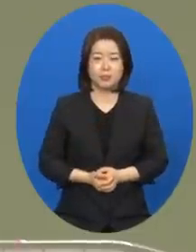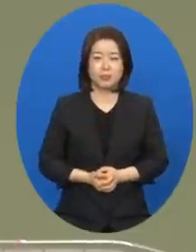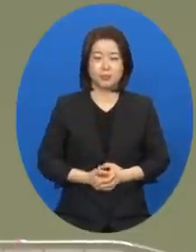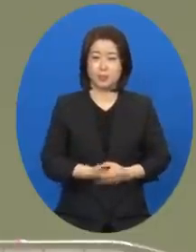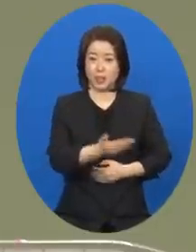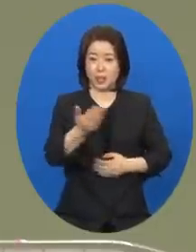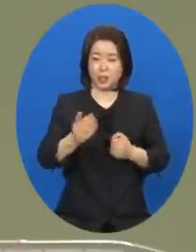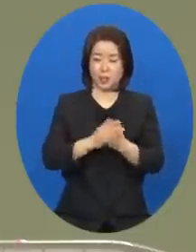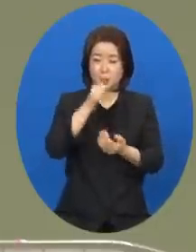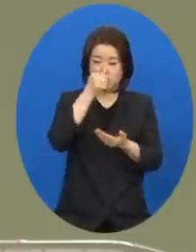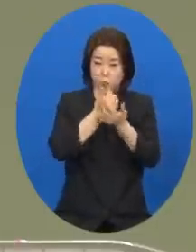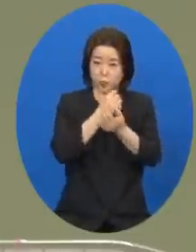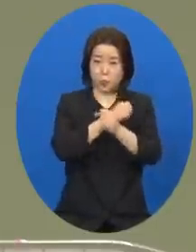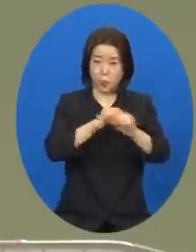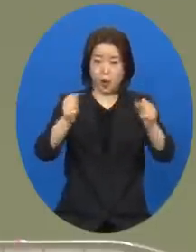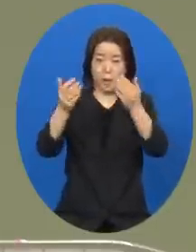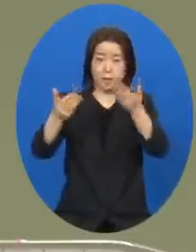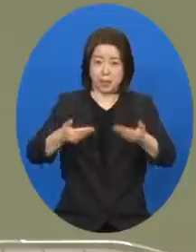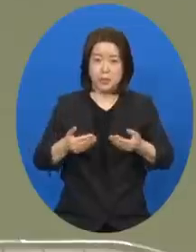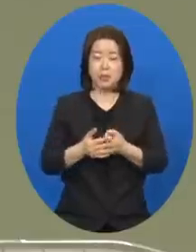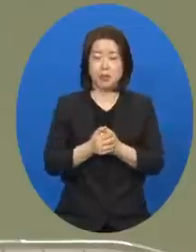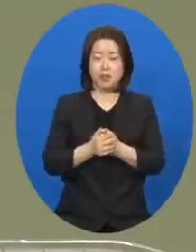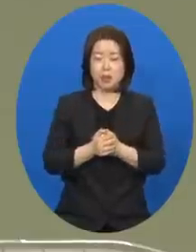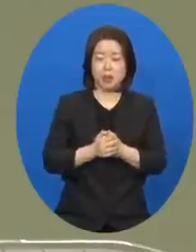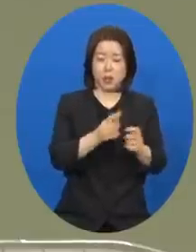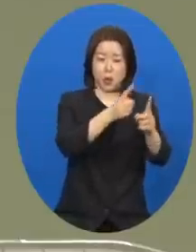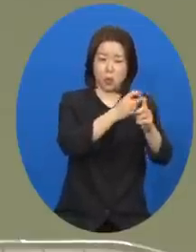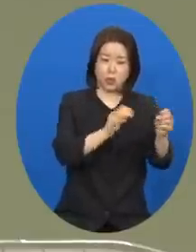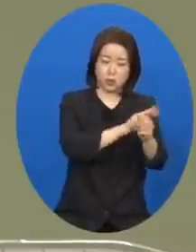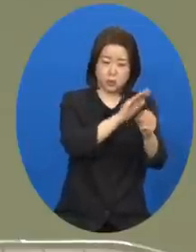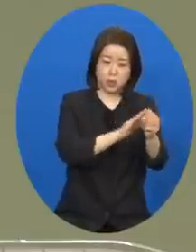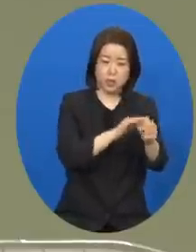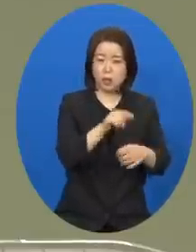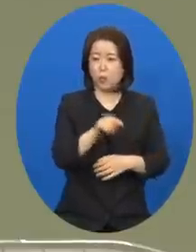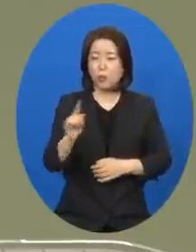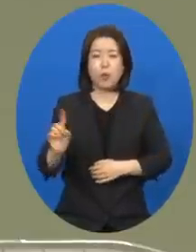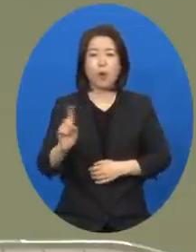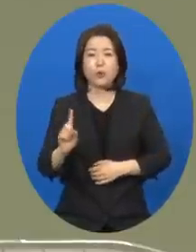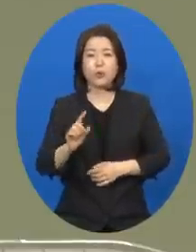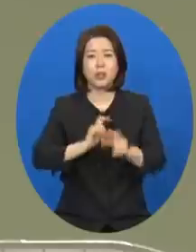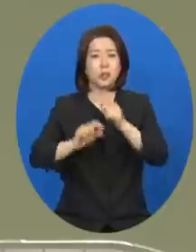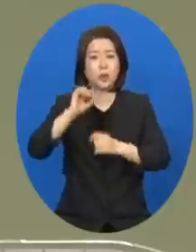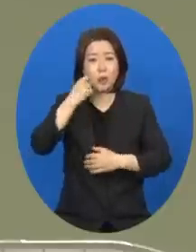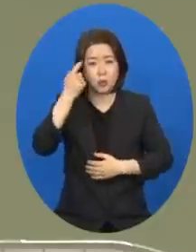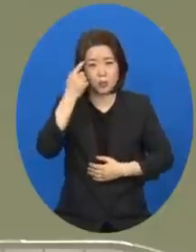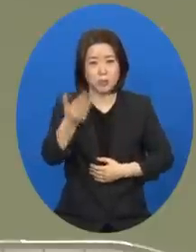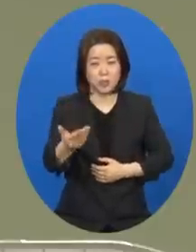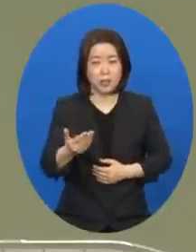여러분, 속죄함을 받는 것과 원수를 사랑하는 게 어떤 게 더 어려운 일일 것 같습니까?